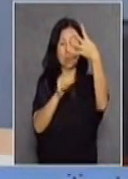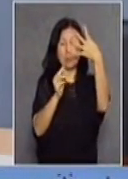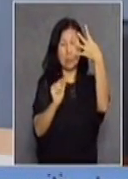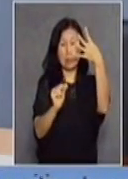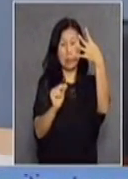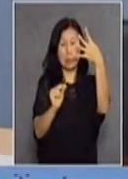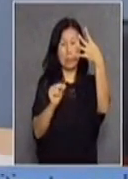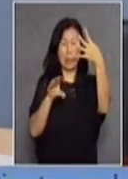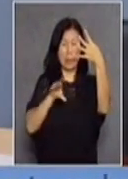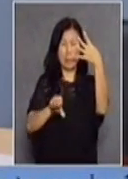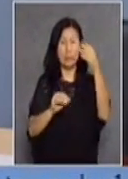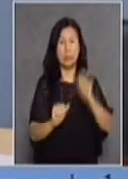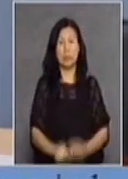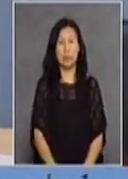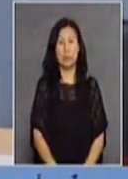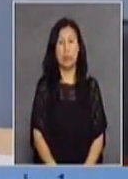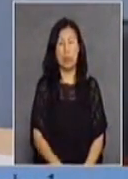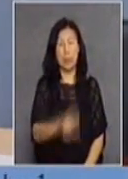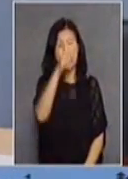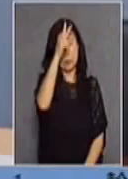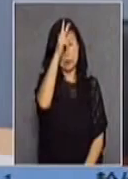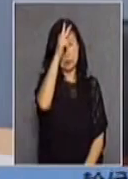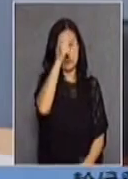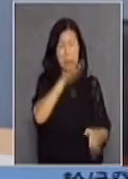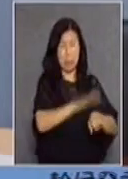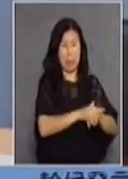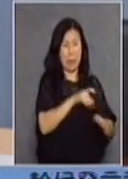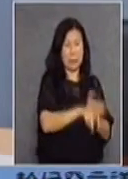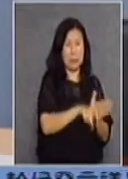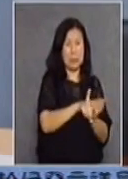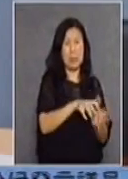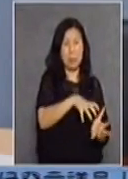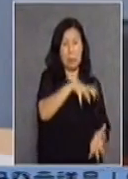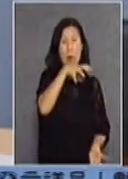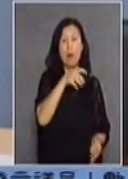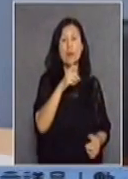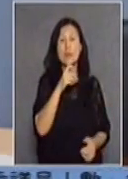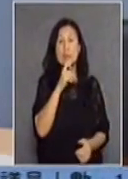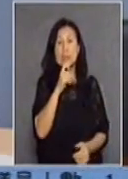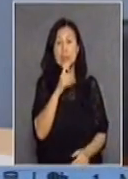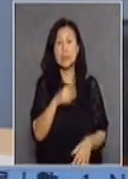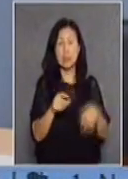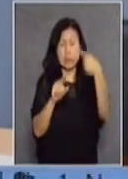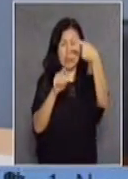4700億，咁政府嘅資產淨值咧仍然有呢個